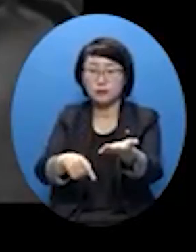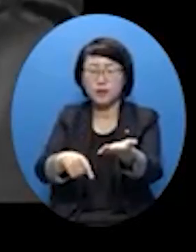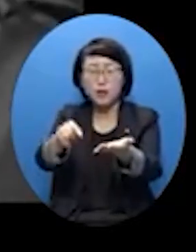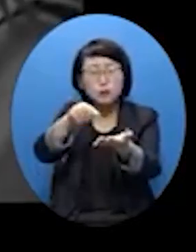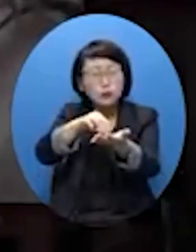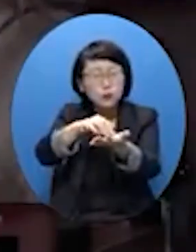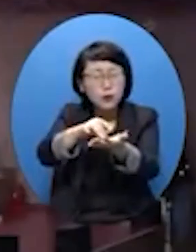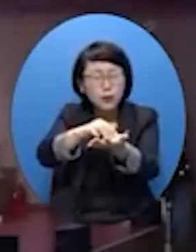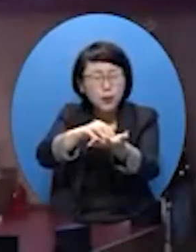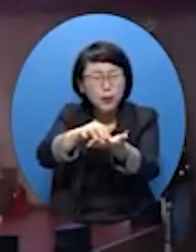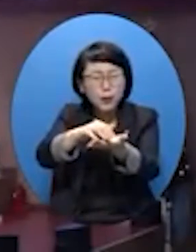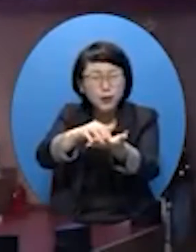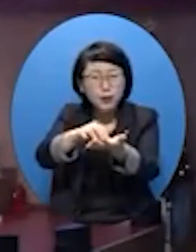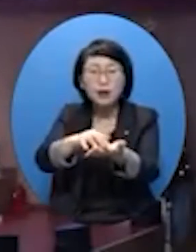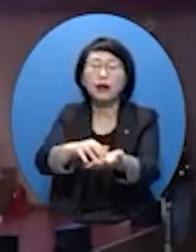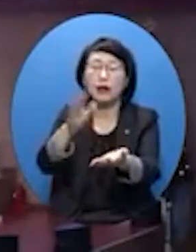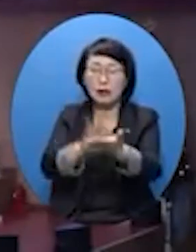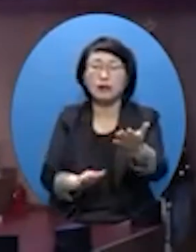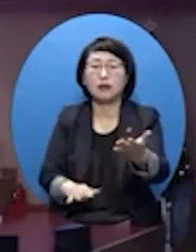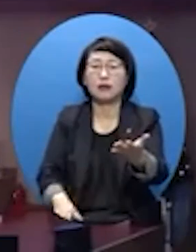물을 만지면서 그때